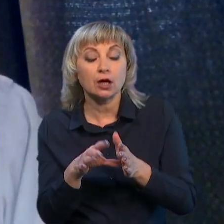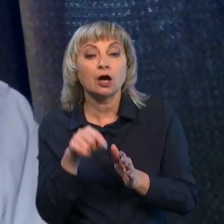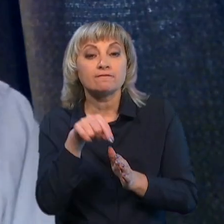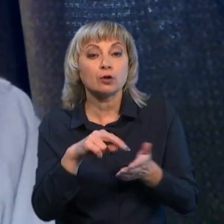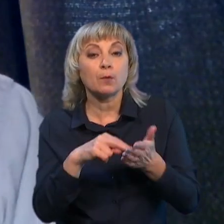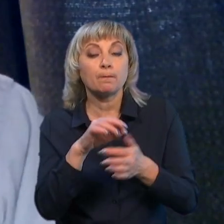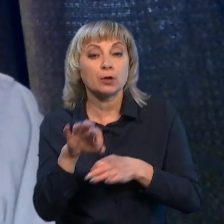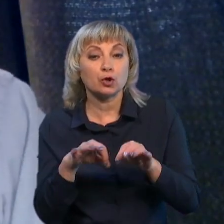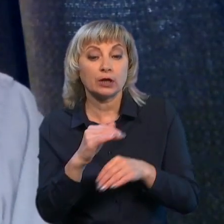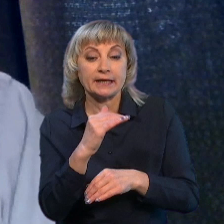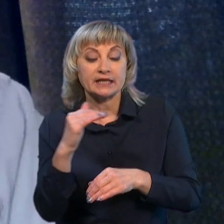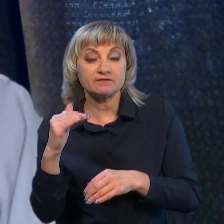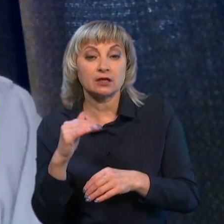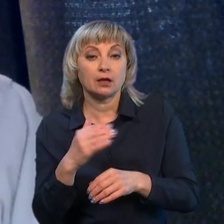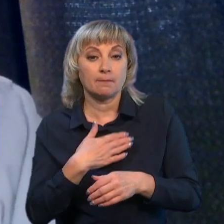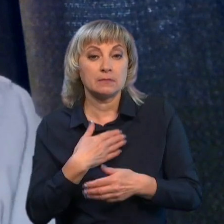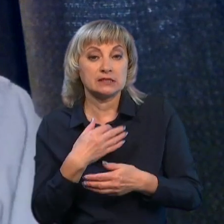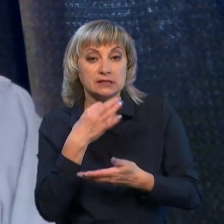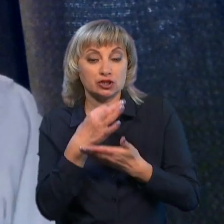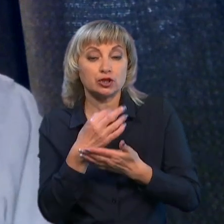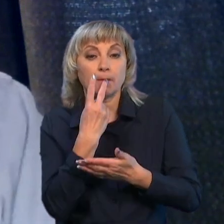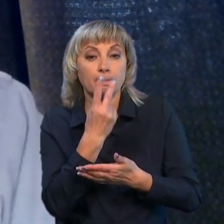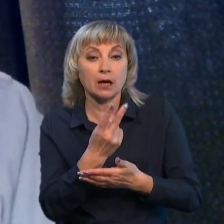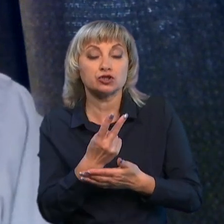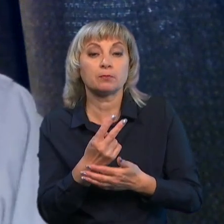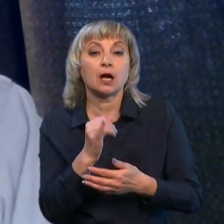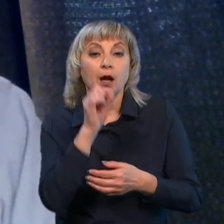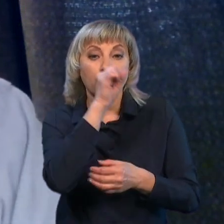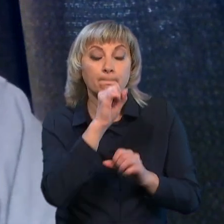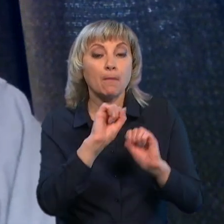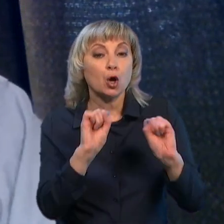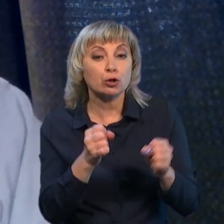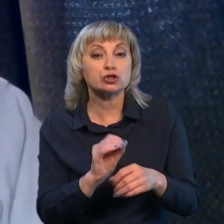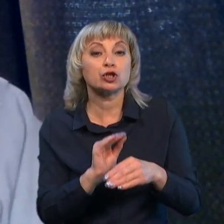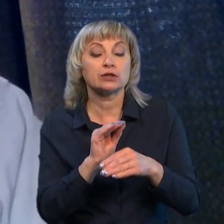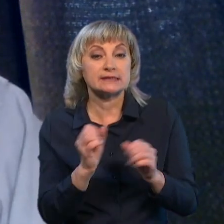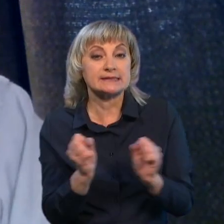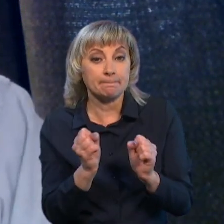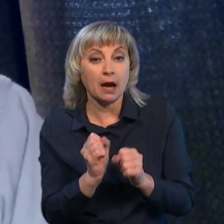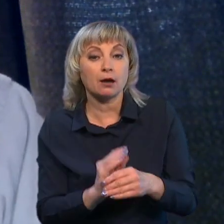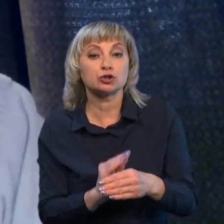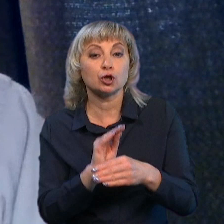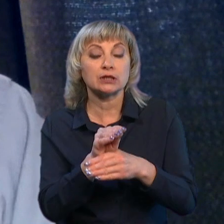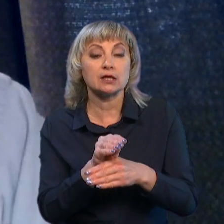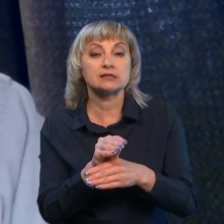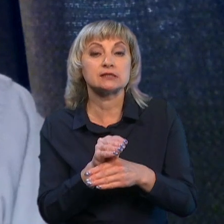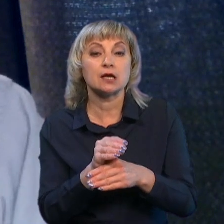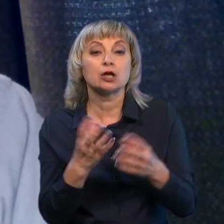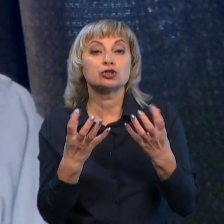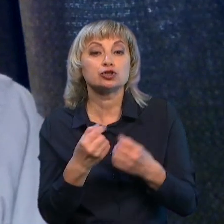проектному там рівні, який там ми, скажімо так, бачимо. І морози додадуть цього, ну, зима мається на увазі. Зима, вона